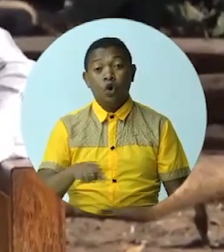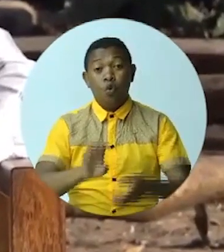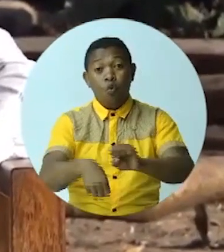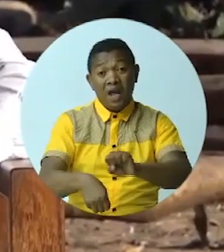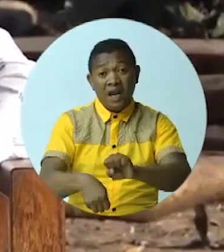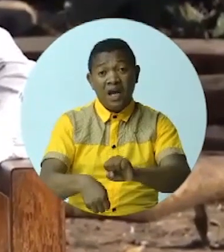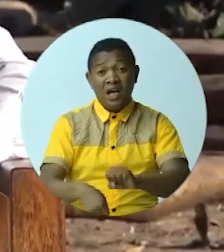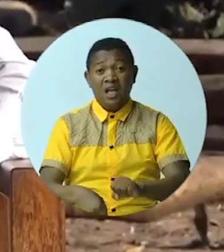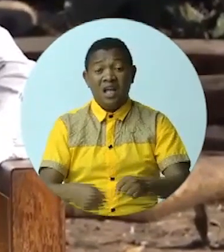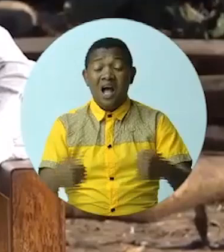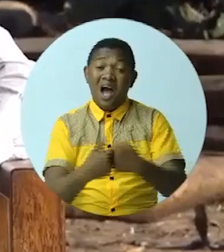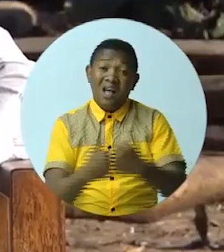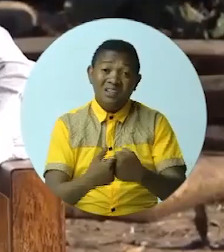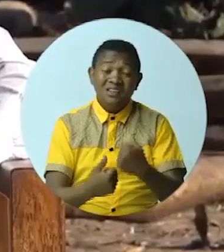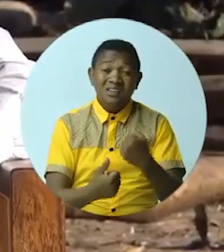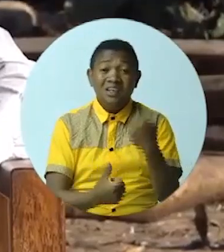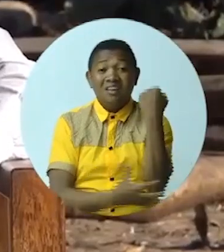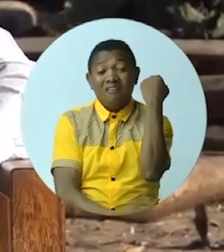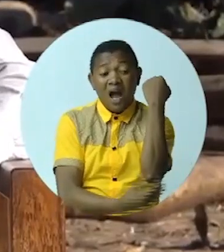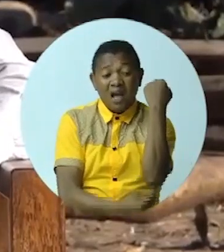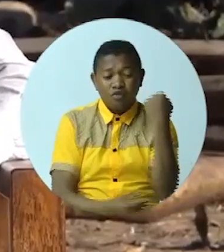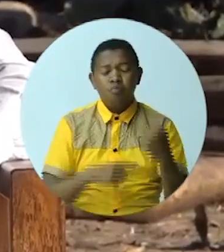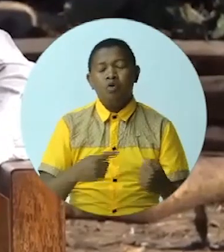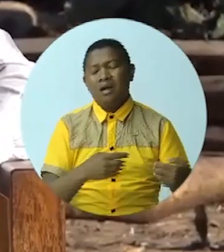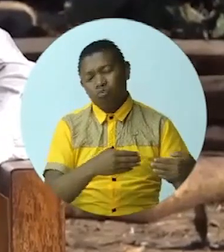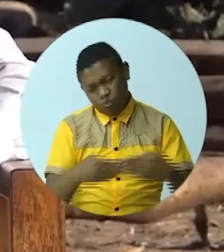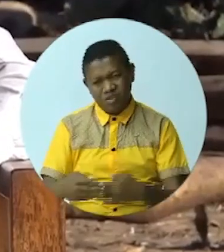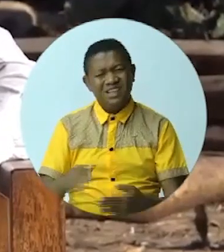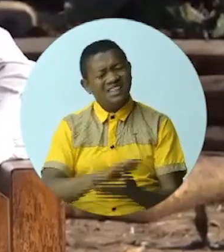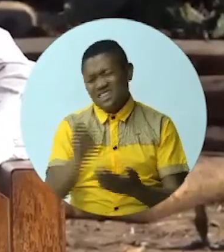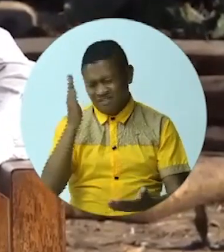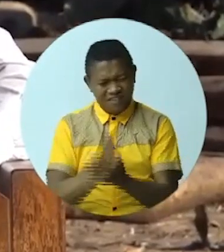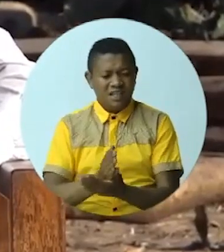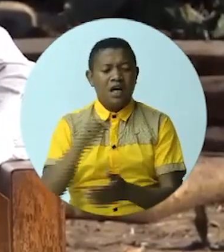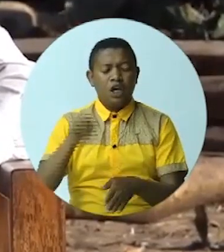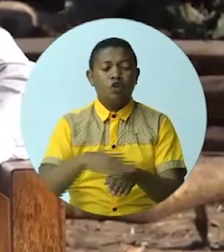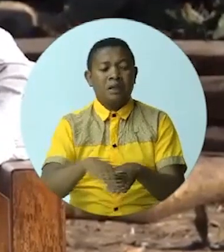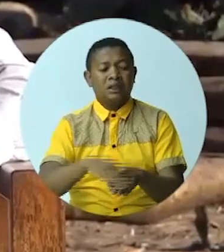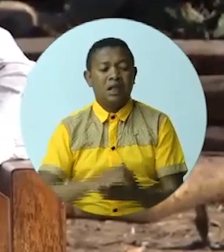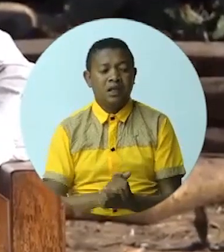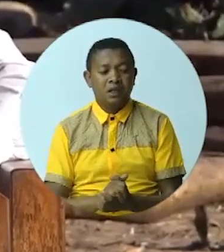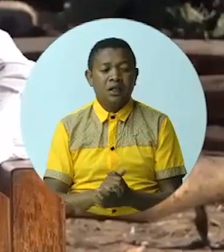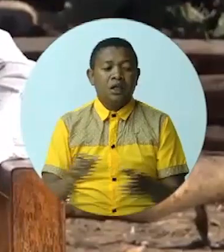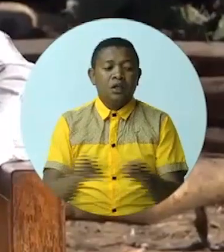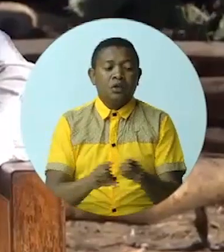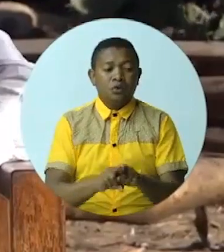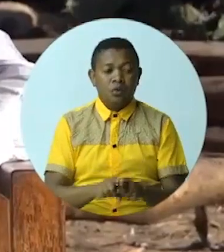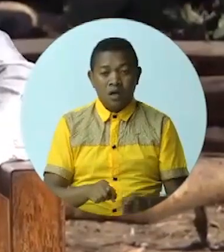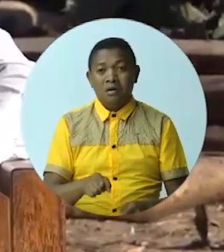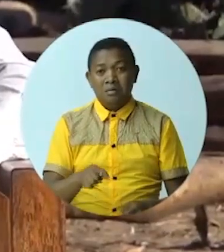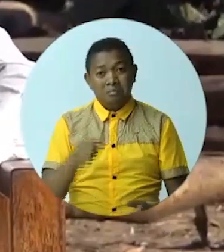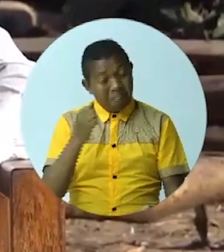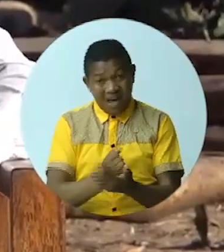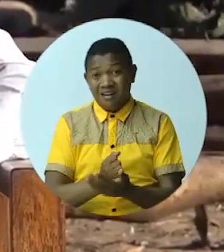eto amin'ny firenena. Mbola tsy mitraka koa tsika tamin'ny aretina tsy mitraka ny balana